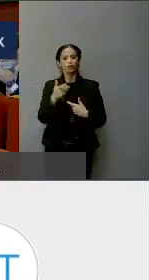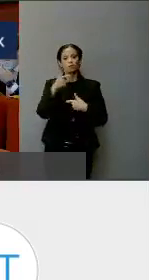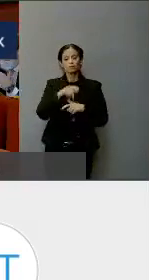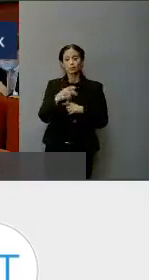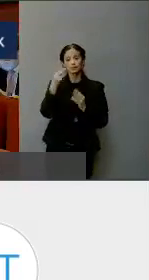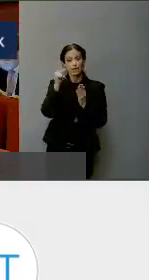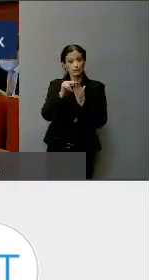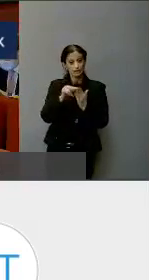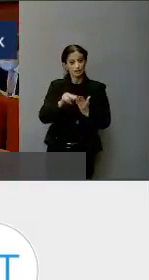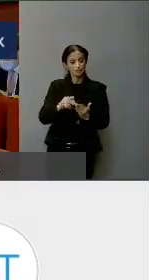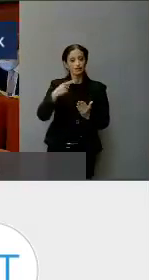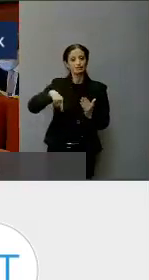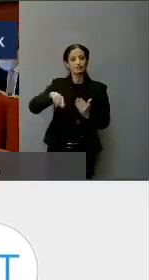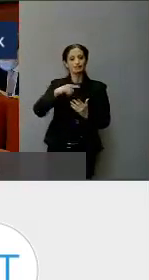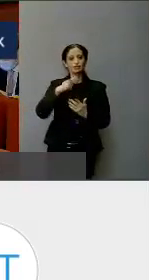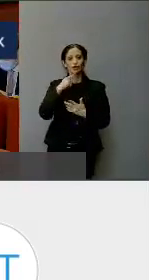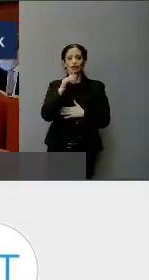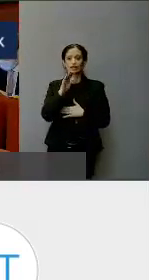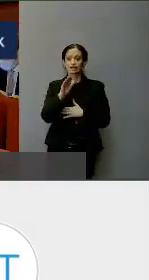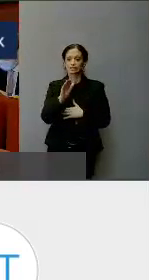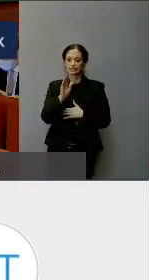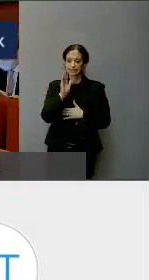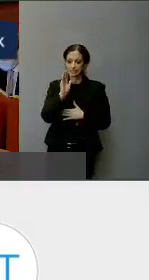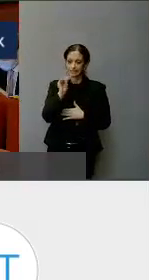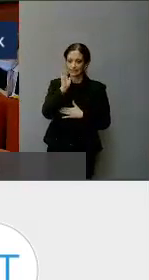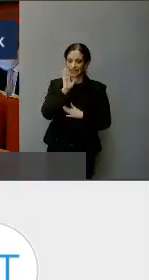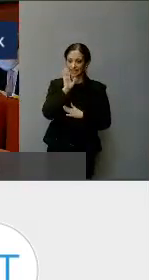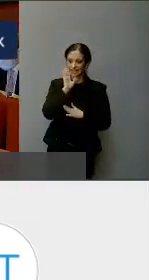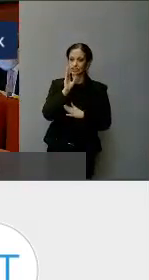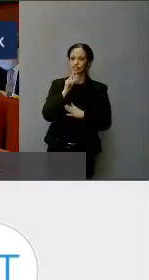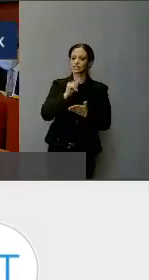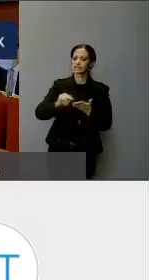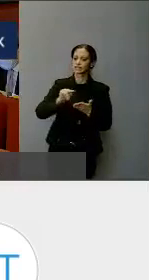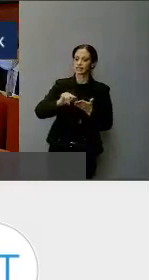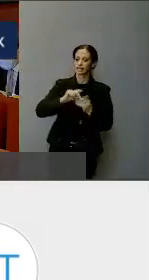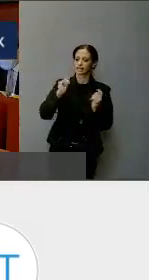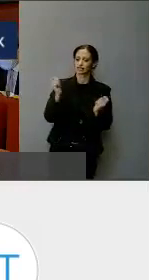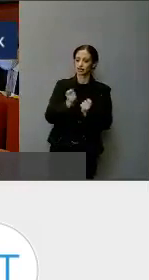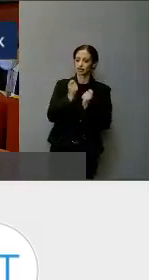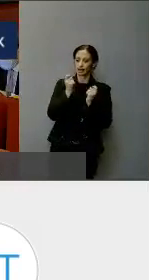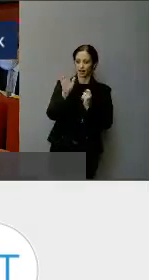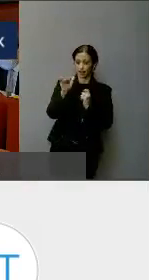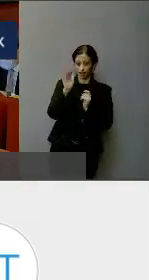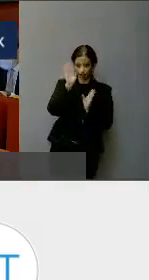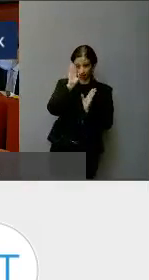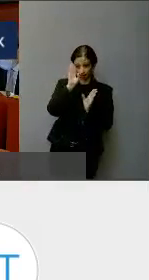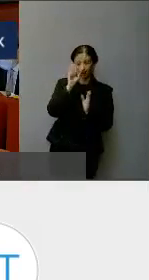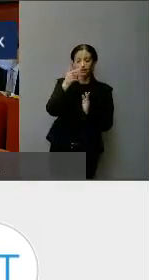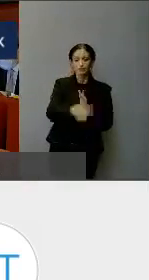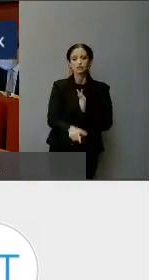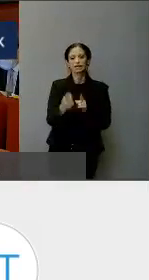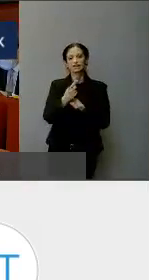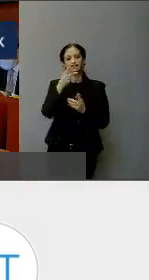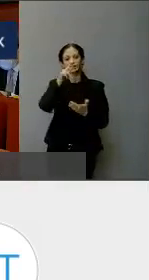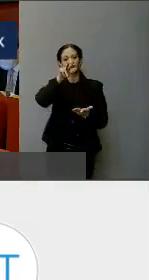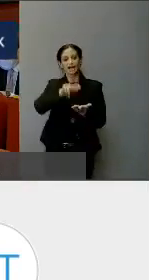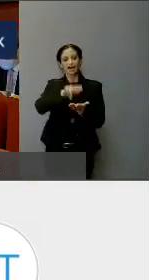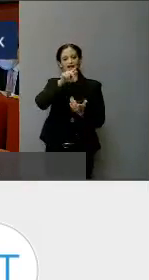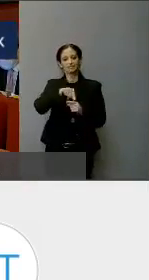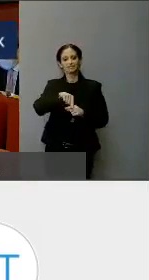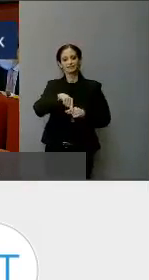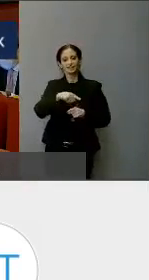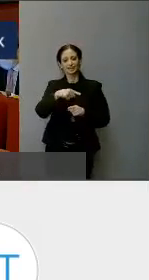ha un'attenzione particolare da parte della segreteria generale perché al garante deve essere garante di operazioni che riguardano